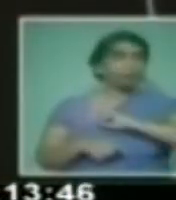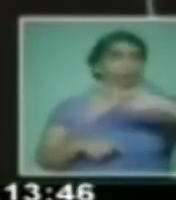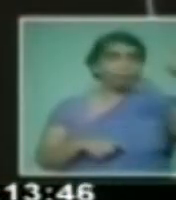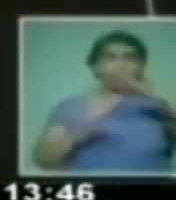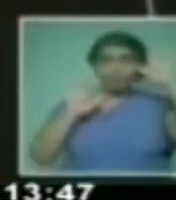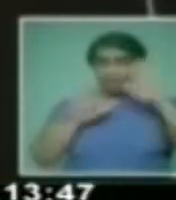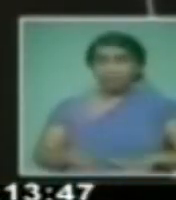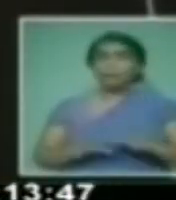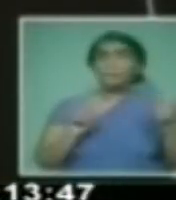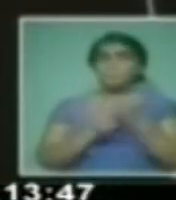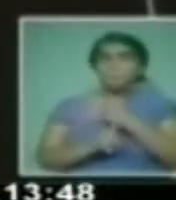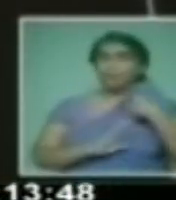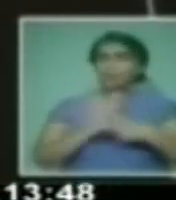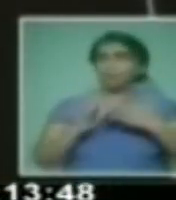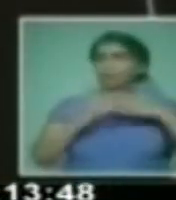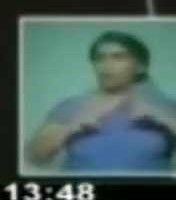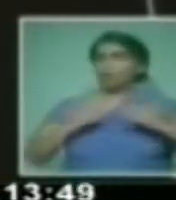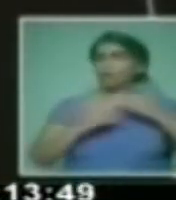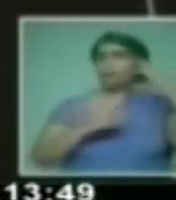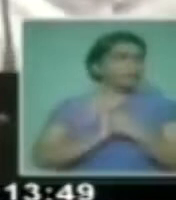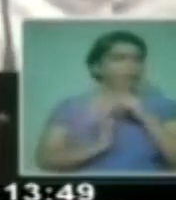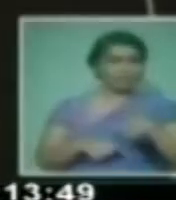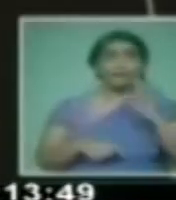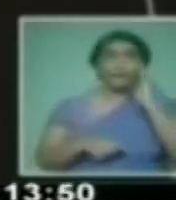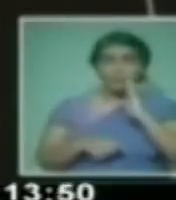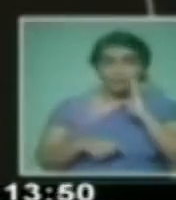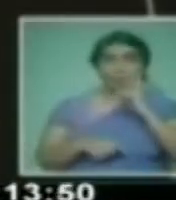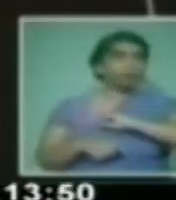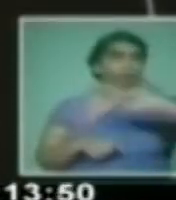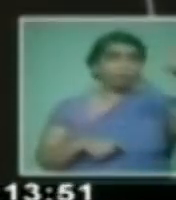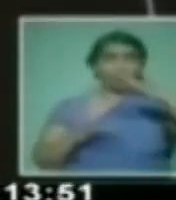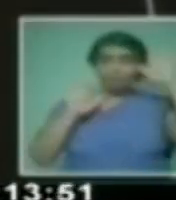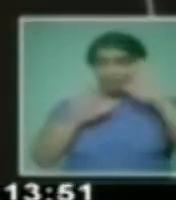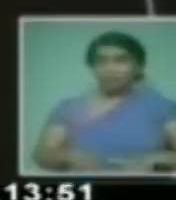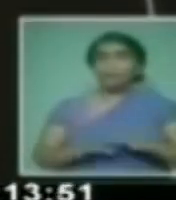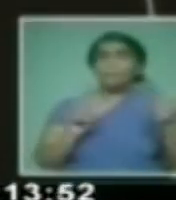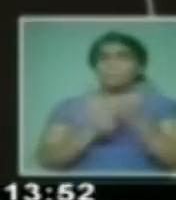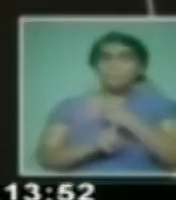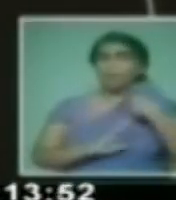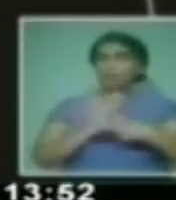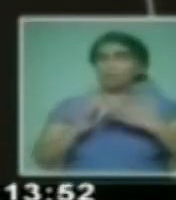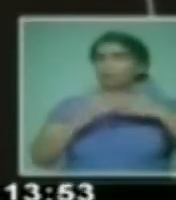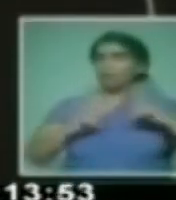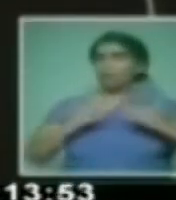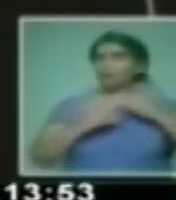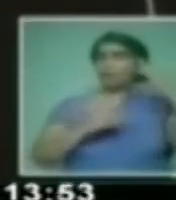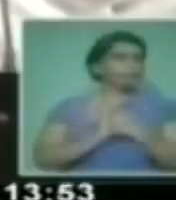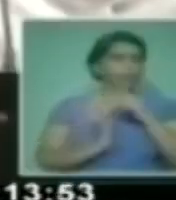வேண்டாம். அந்த இரட்டை குடியுரிமை கொண்டவரின் தேவைக்காக ஆளும் கட்சி முழு நாட்டு மக்களின் எதிர்காலத்தையும் சீர்குலைக்க பார்க்கின்றது.